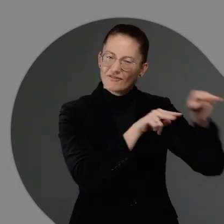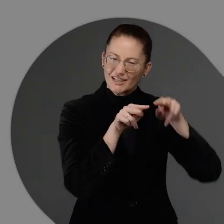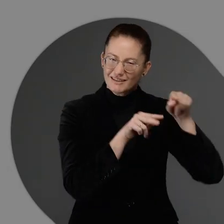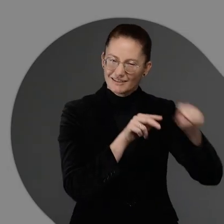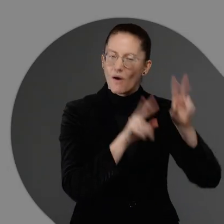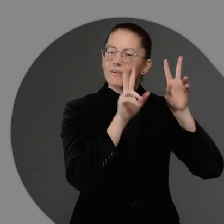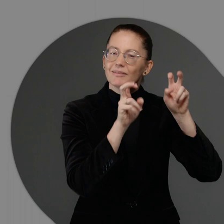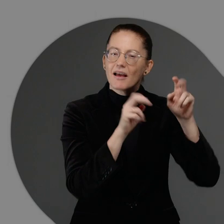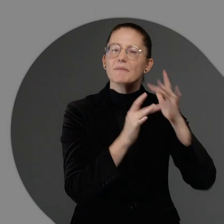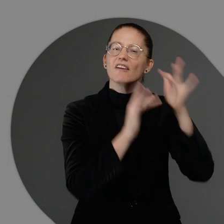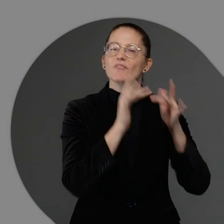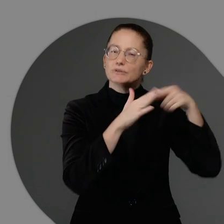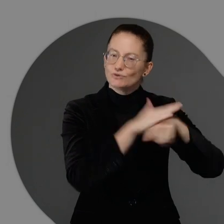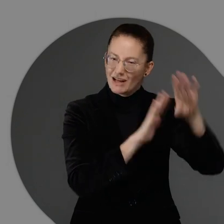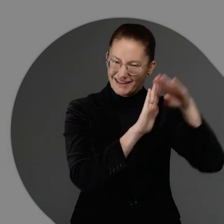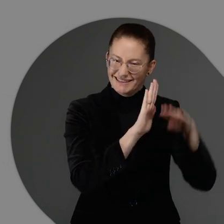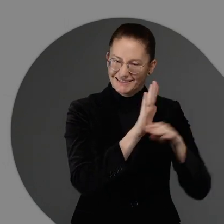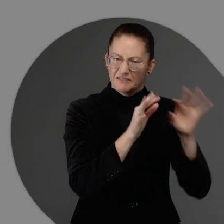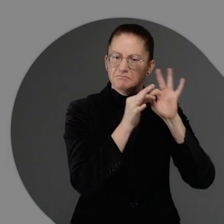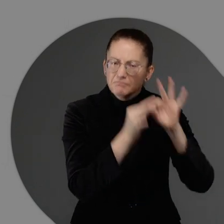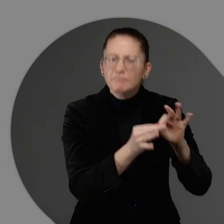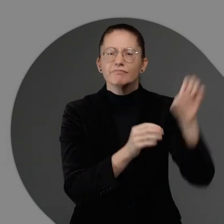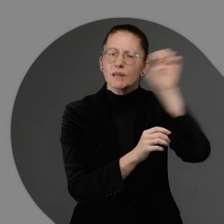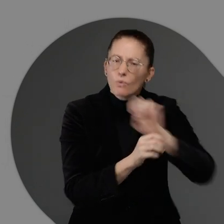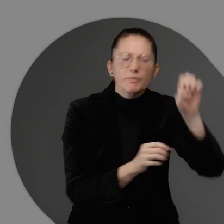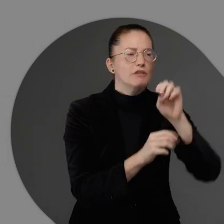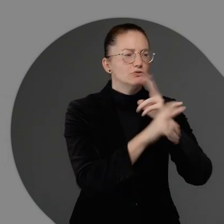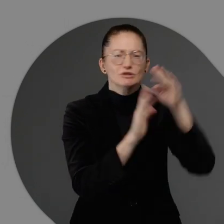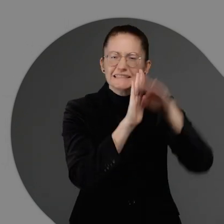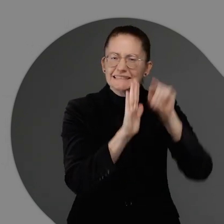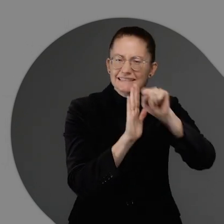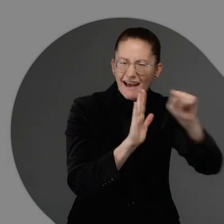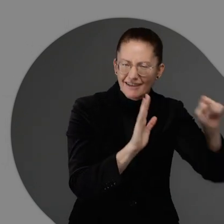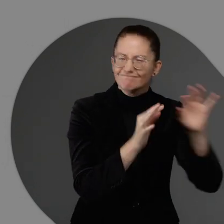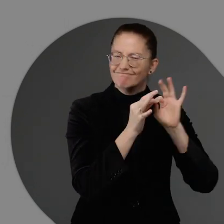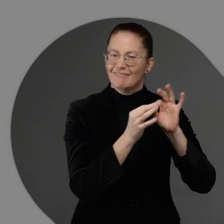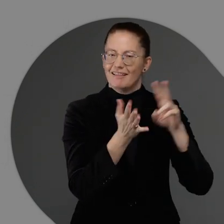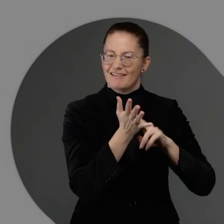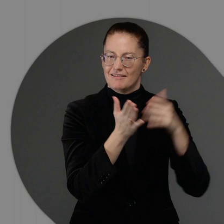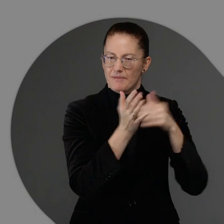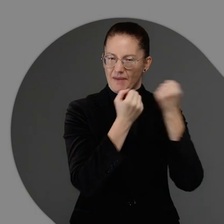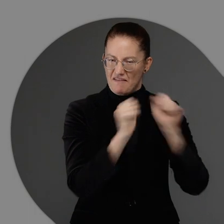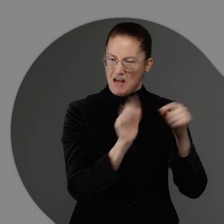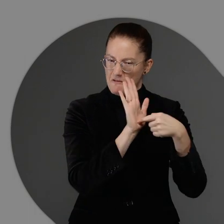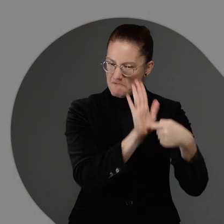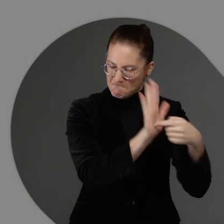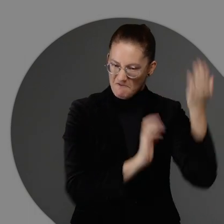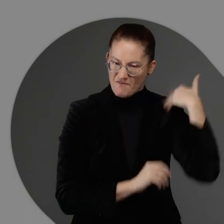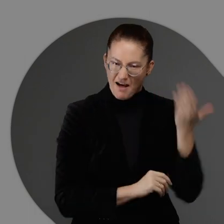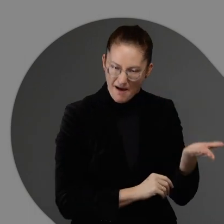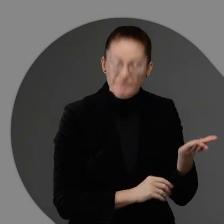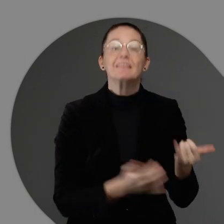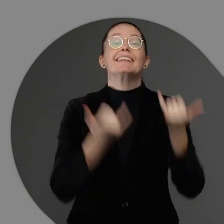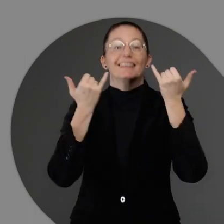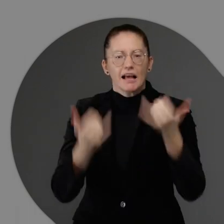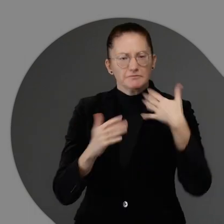Im vorigen Video wurde das Webzugänglichkeitsgesetz im Kontext mit anderen europäischen und österreichischen Gesetzen zur digitalen